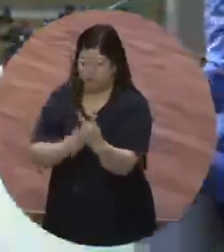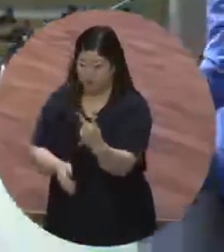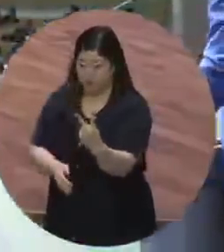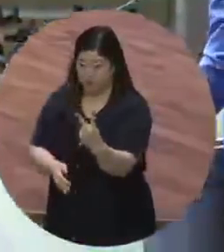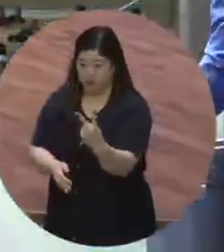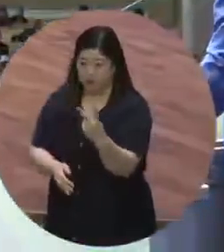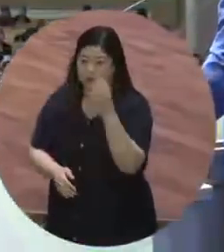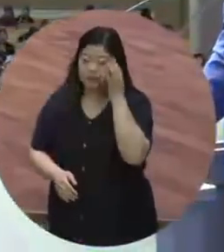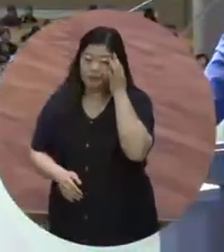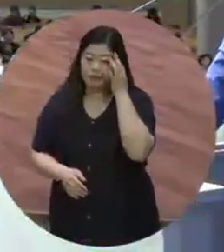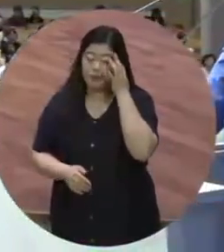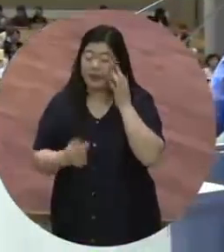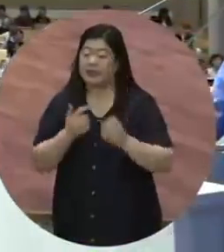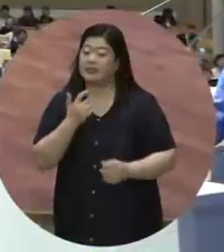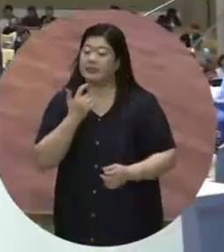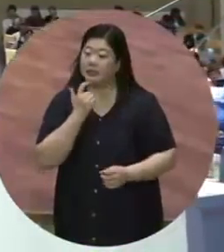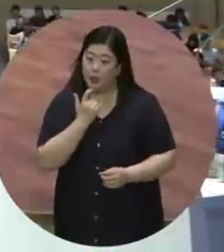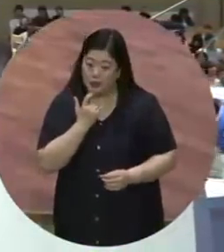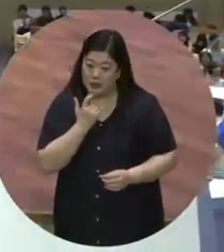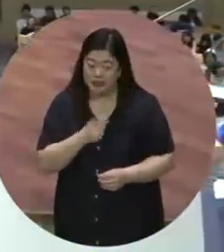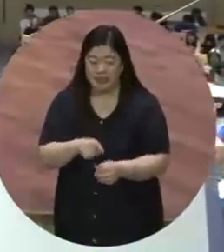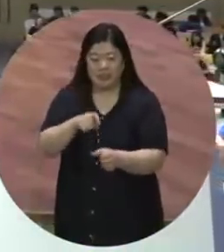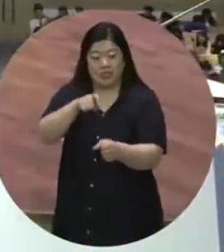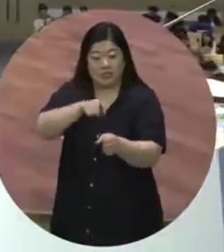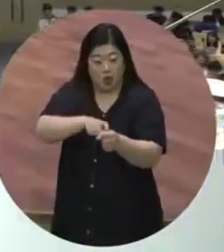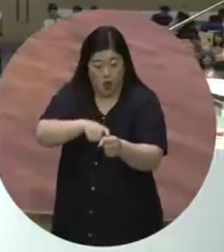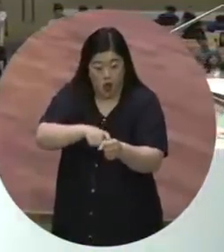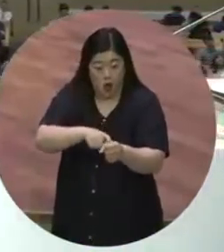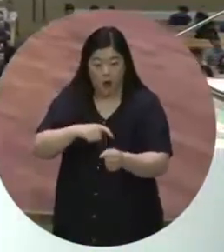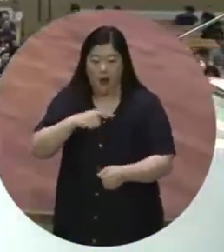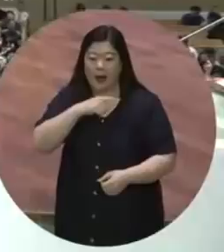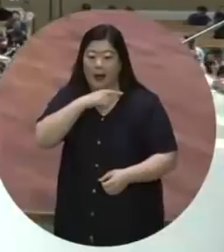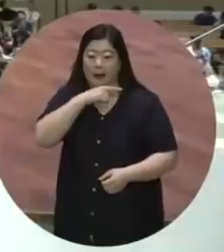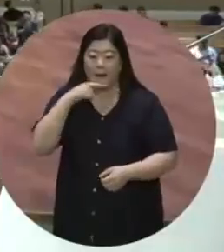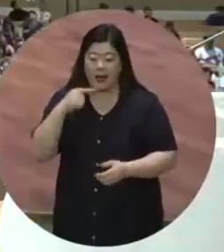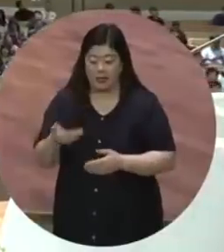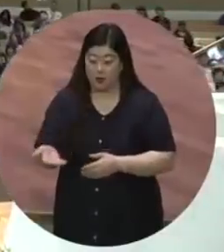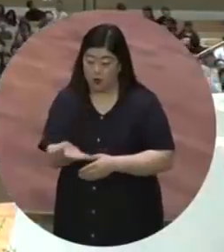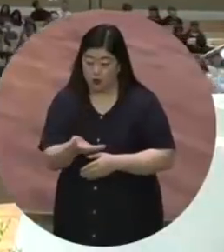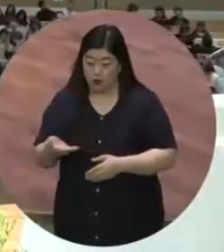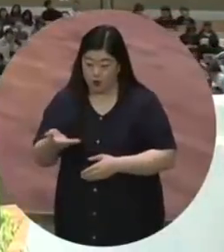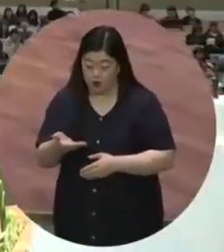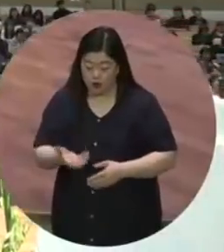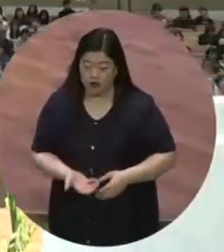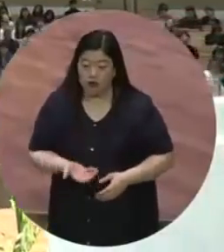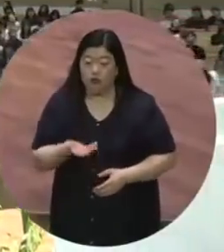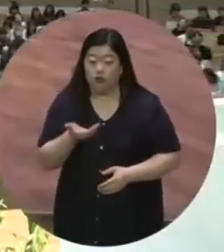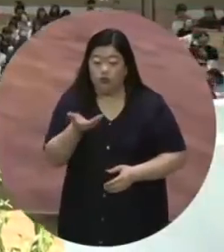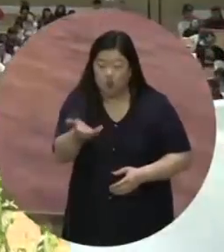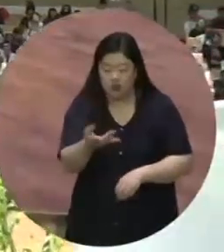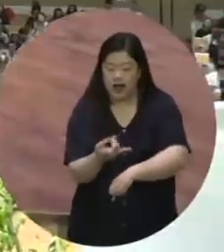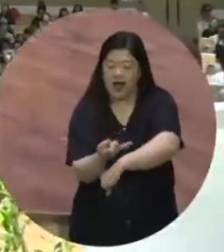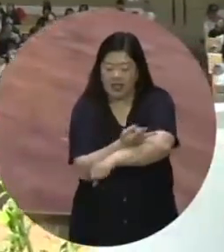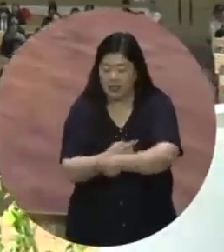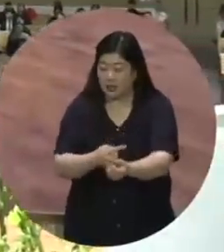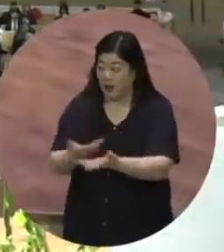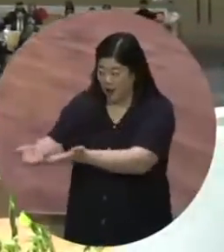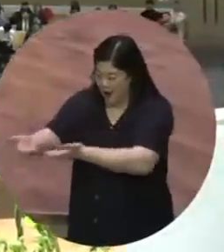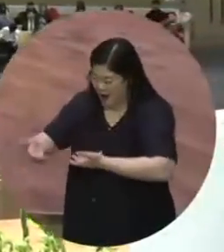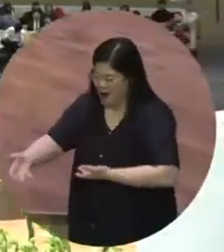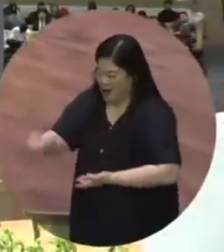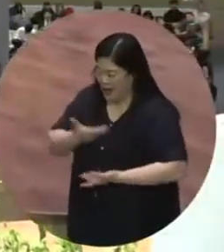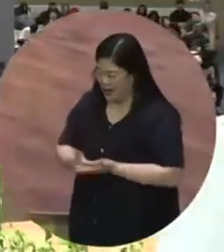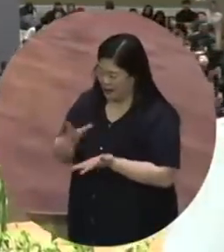야곱이 떡과 팥죽을 에서에게 주매 에서가 먹으며 마시고 일어나 갔으니